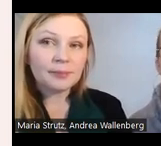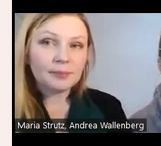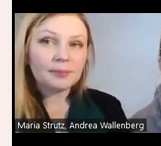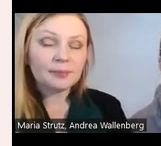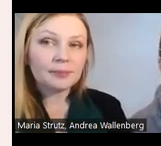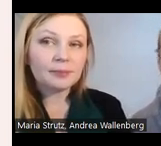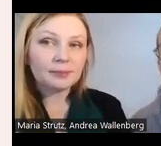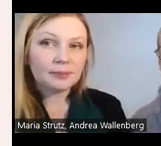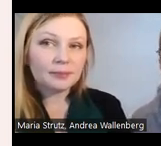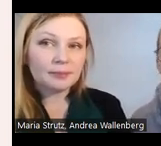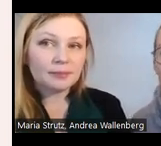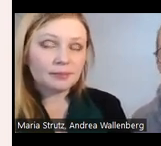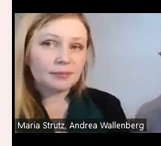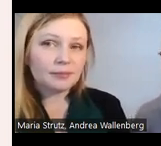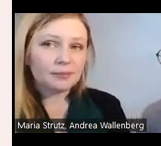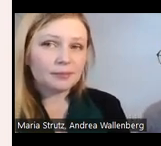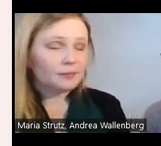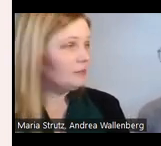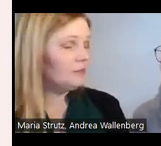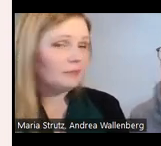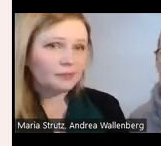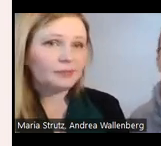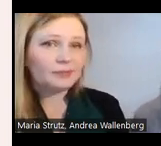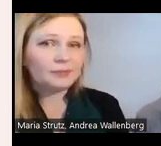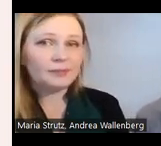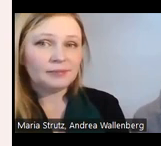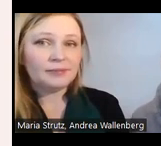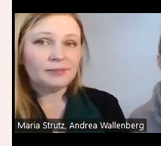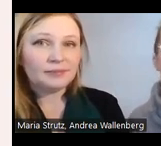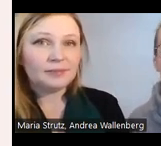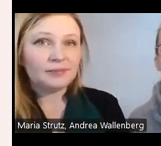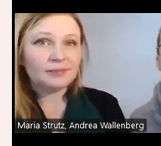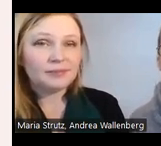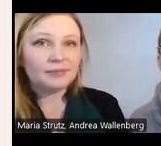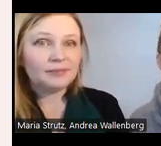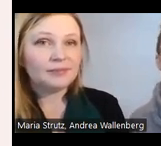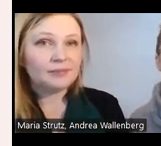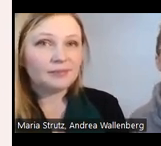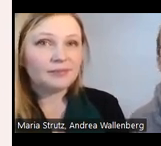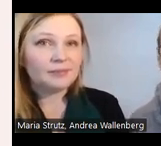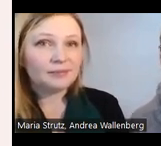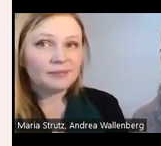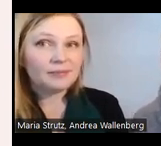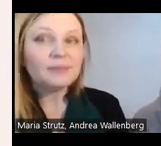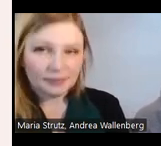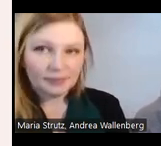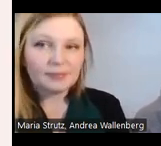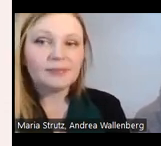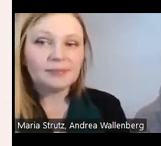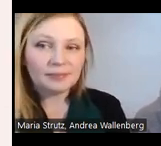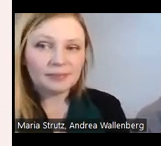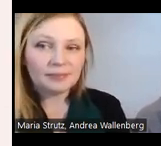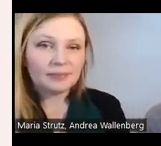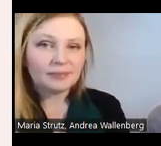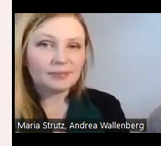perfekt. Och är det klurigt, så här, vem ska hålla i boken? Hur ska vi göra? Vi ska bläddra och så vidare. Då tipsar vi om att man är två.